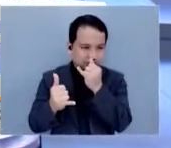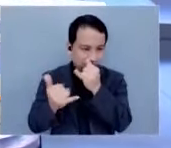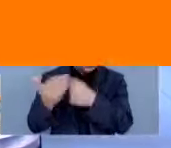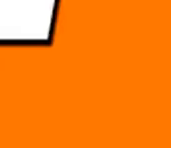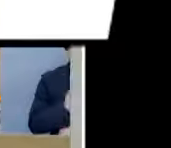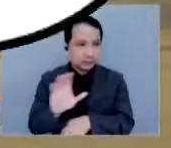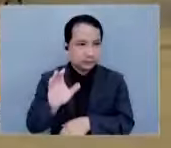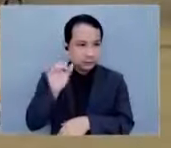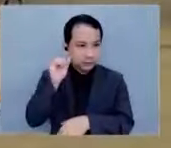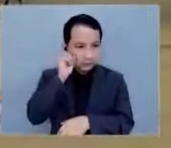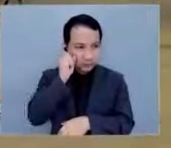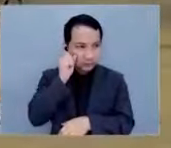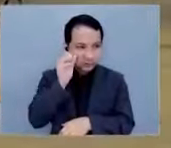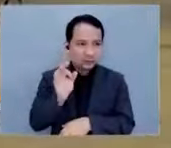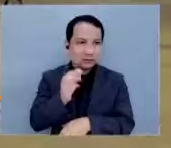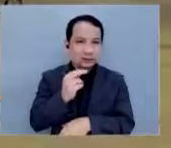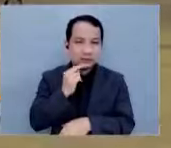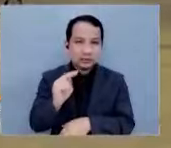Francisco.